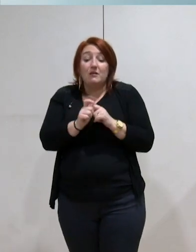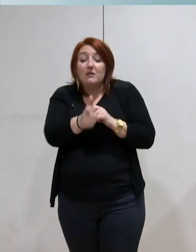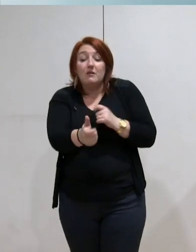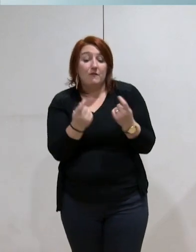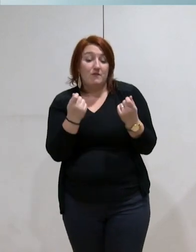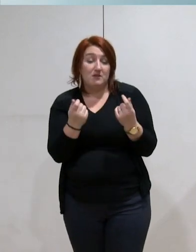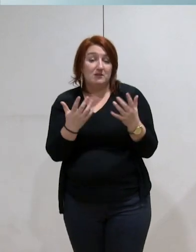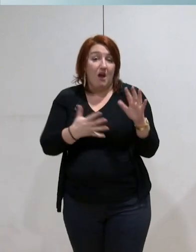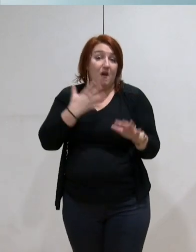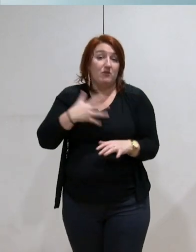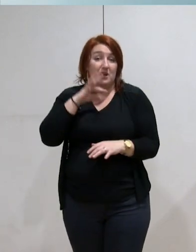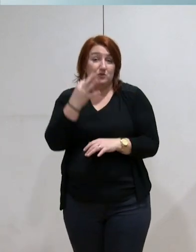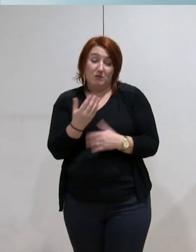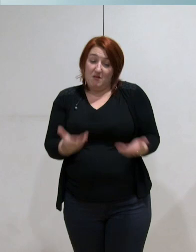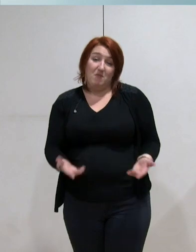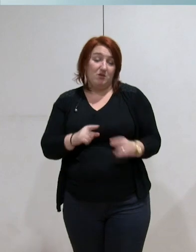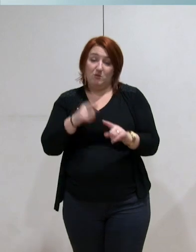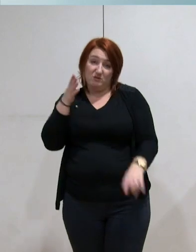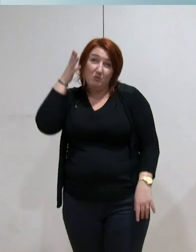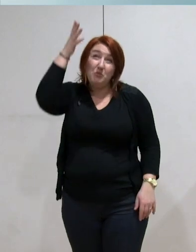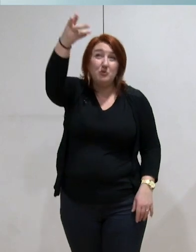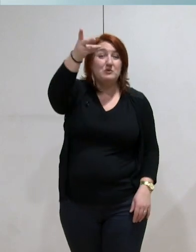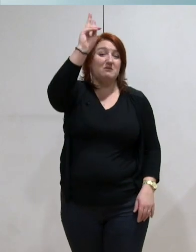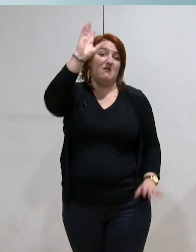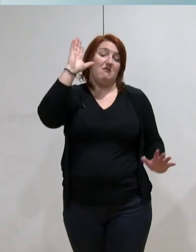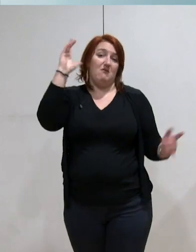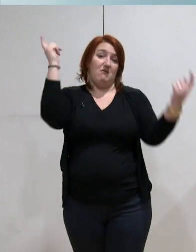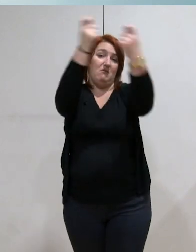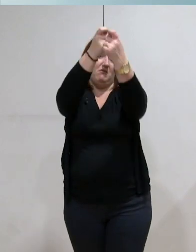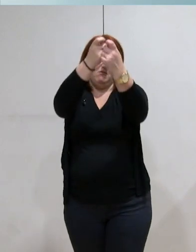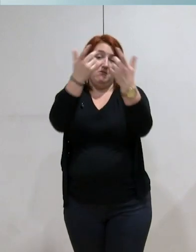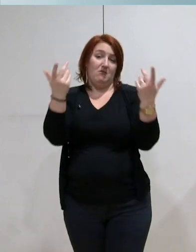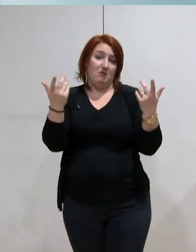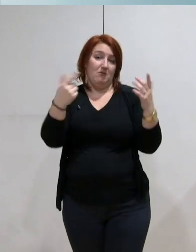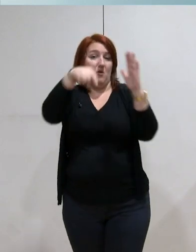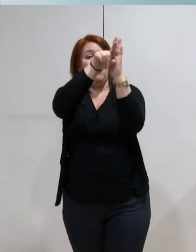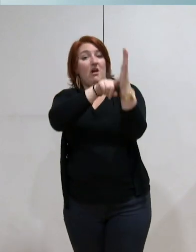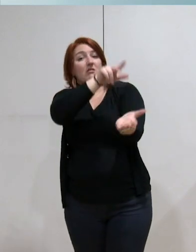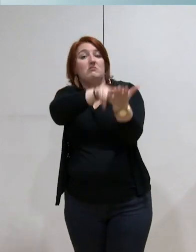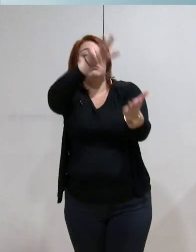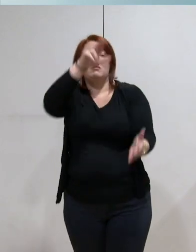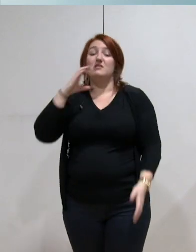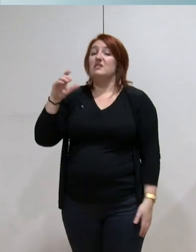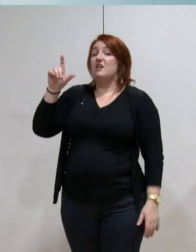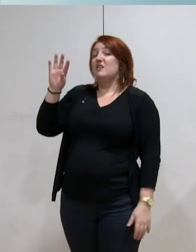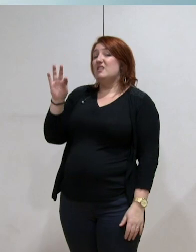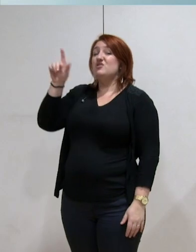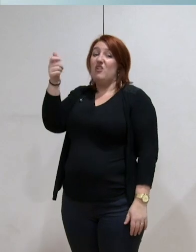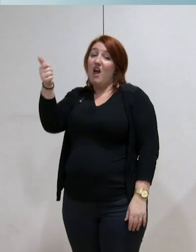l'avenir suite à l'adoption de de ce cadre plutôt que dans la CTG